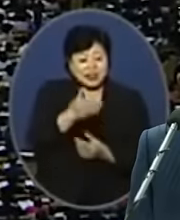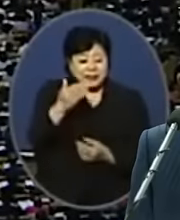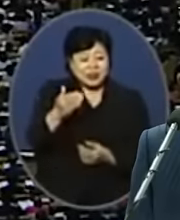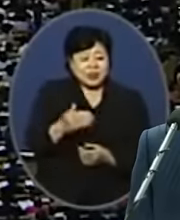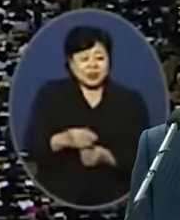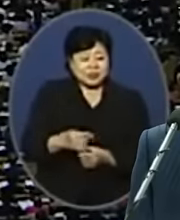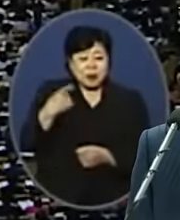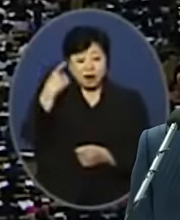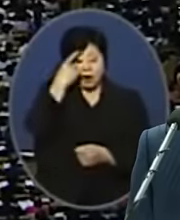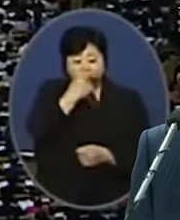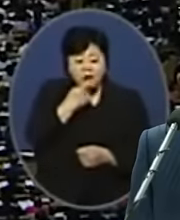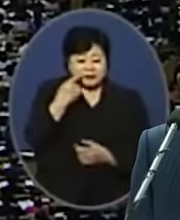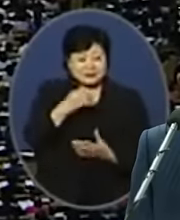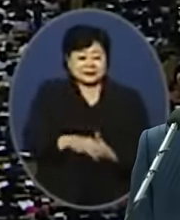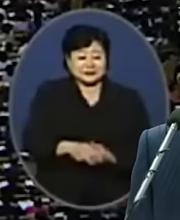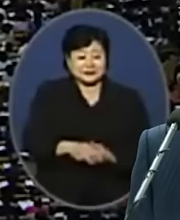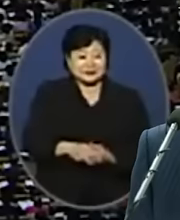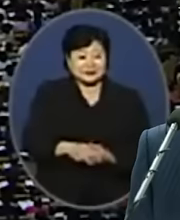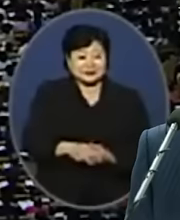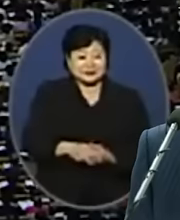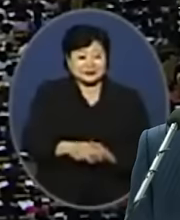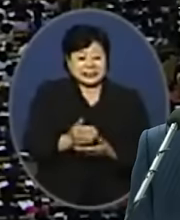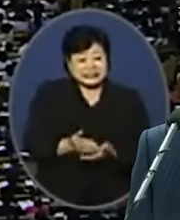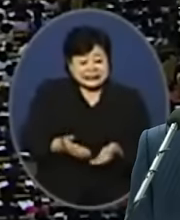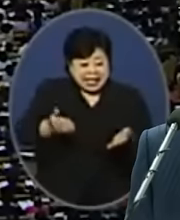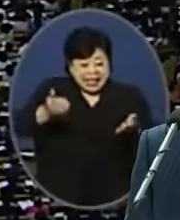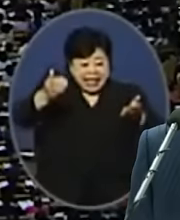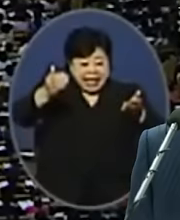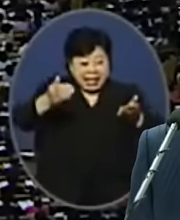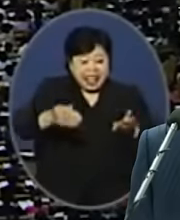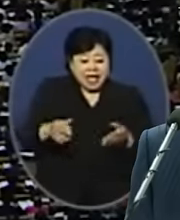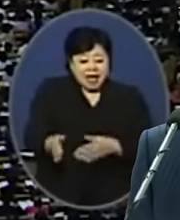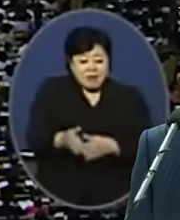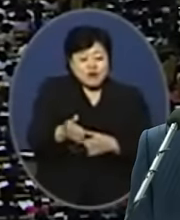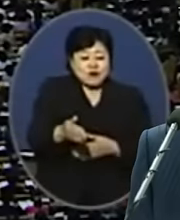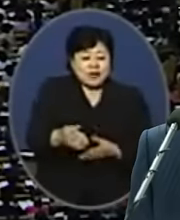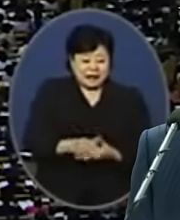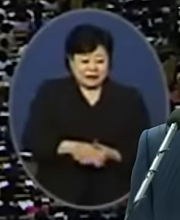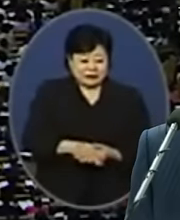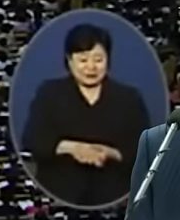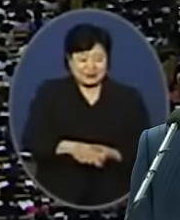여러분 관상을 하는 것은 그릇에다가 물고기 담아놓고